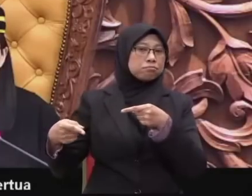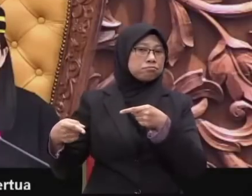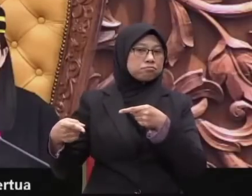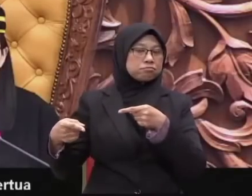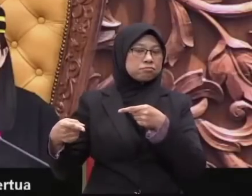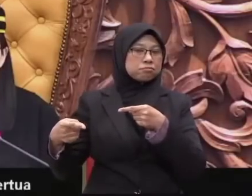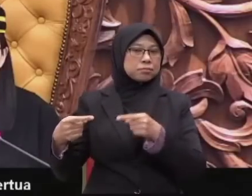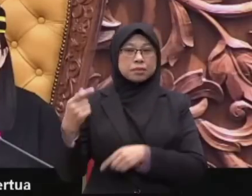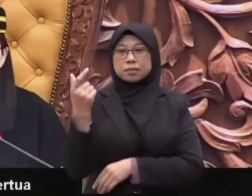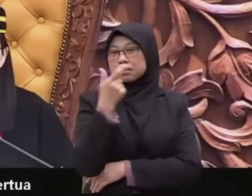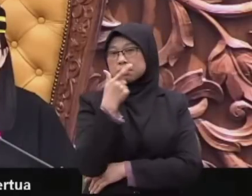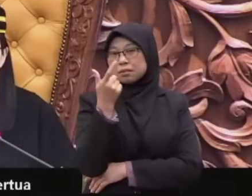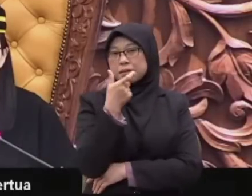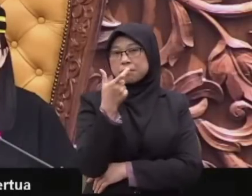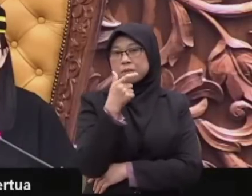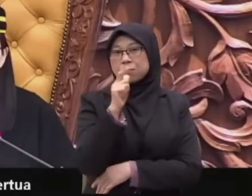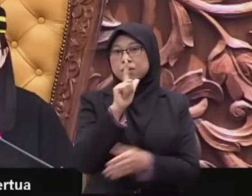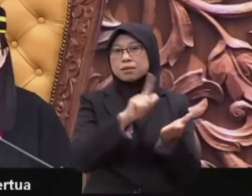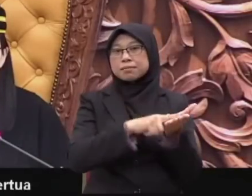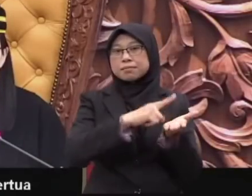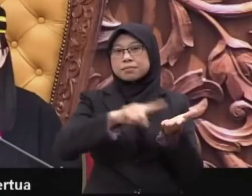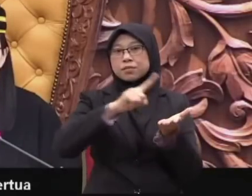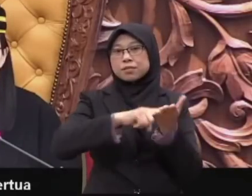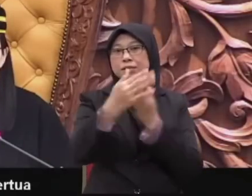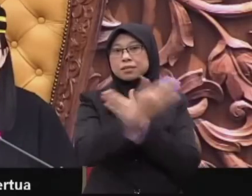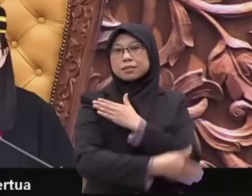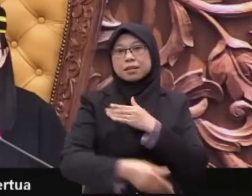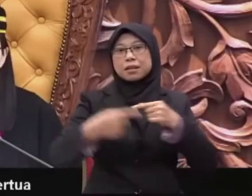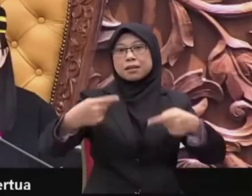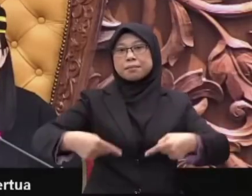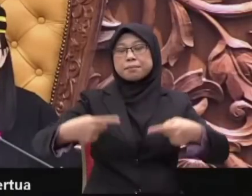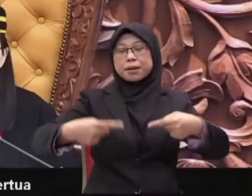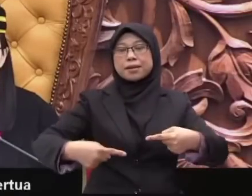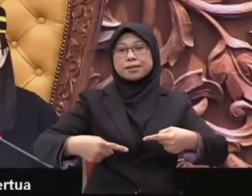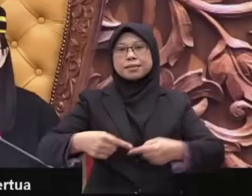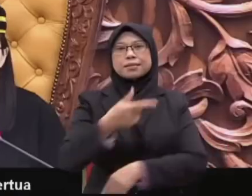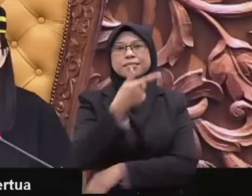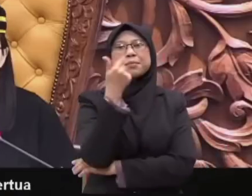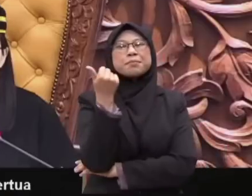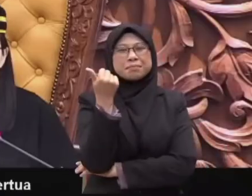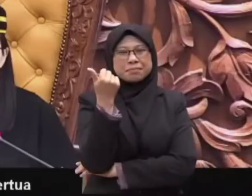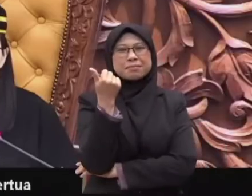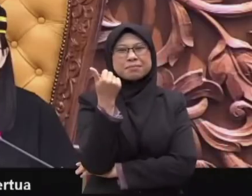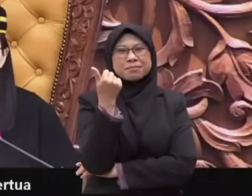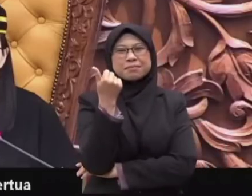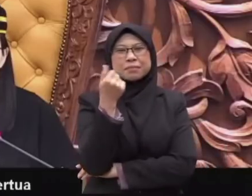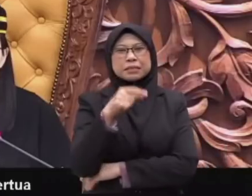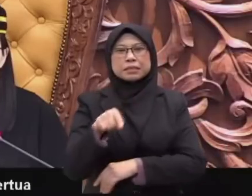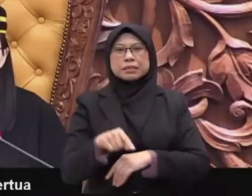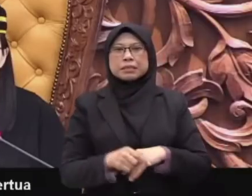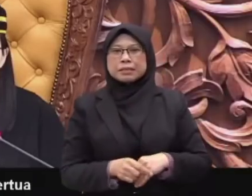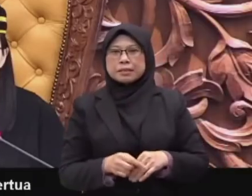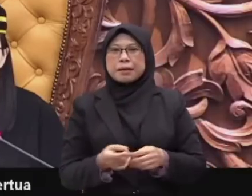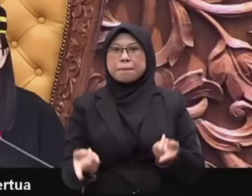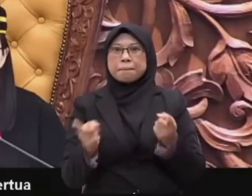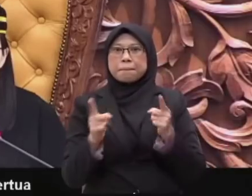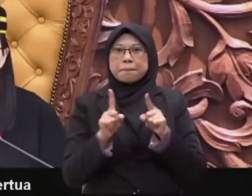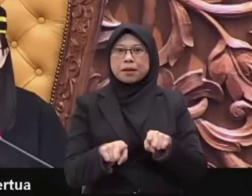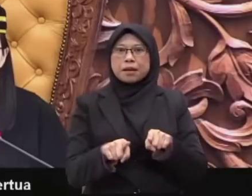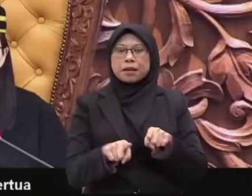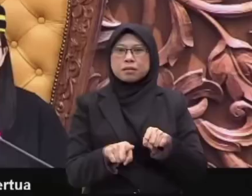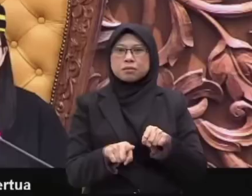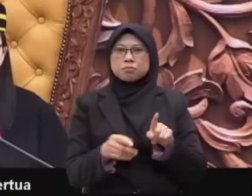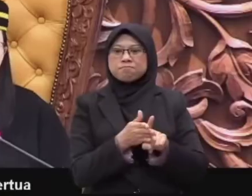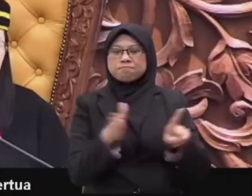mau tidak mau laporan audit negara Speaker, dibahaskan kerana berlaku ketirisan ketika darurat diisytiharkan.